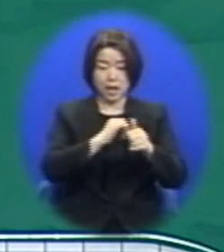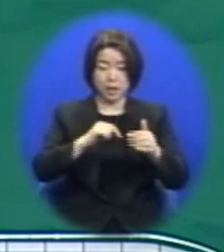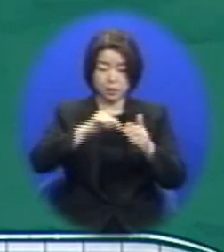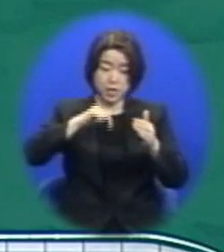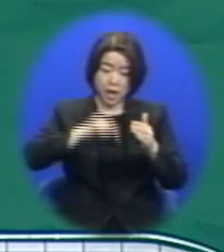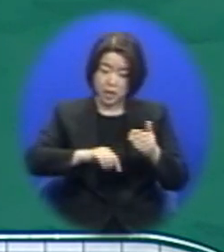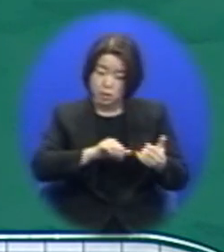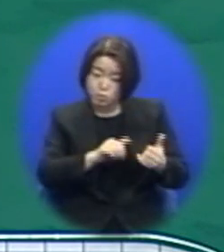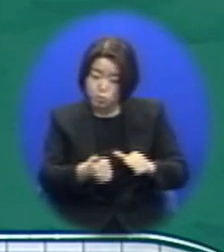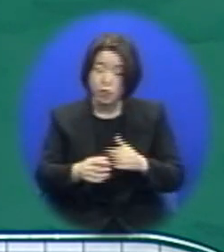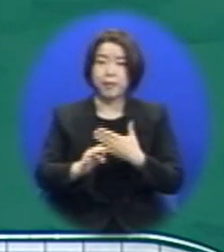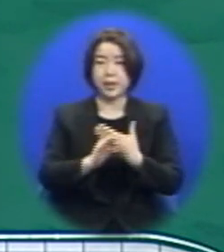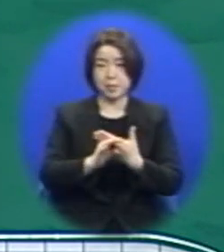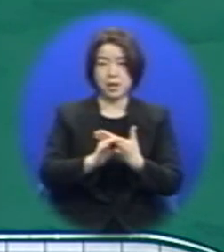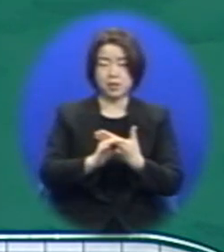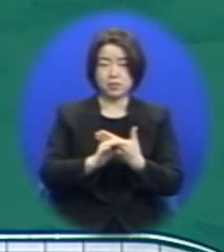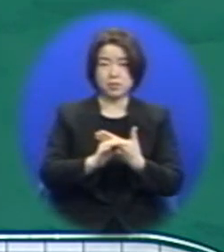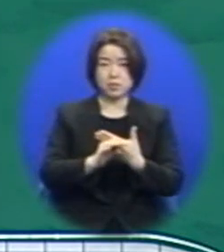죽었다면.